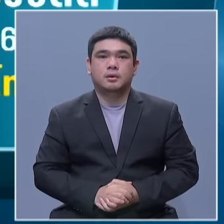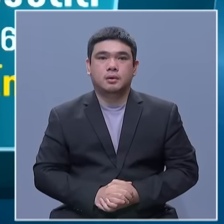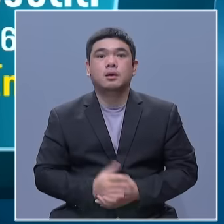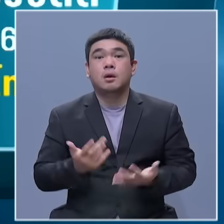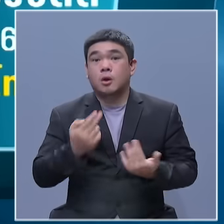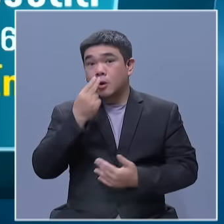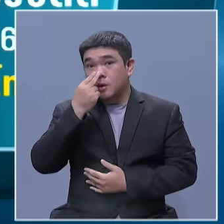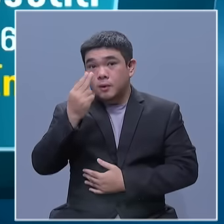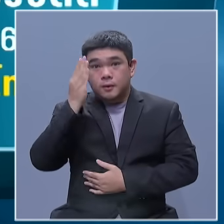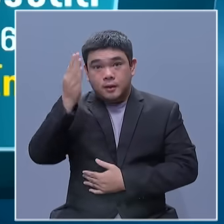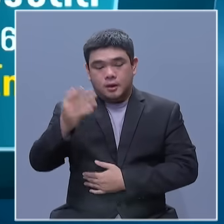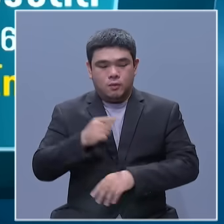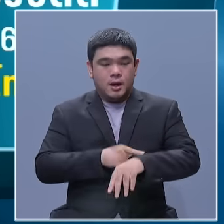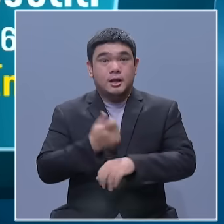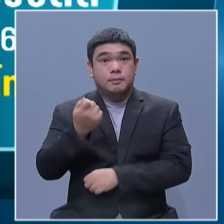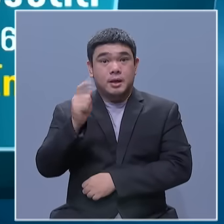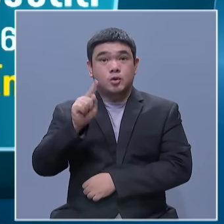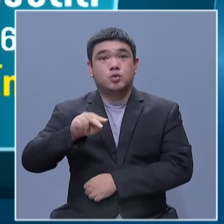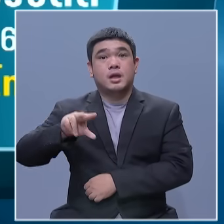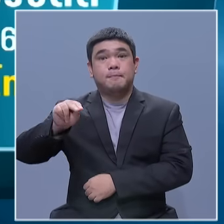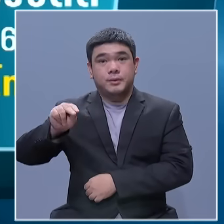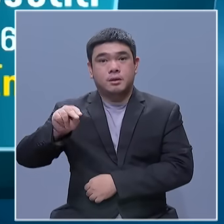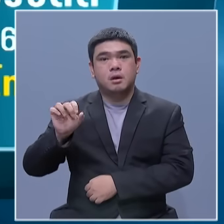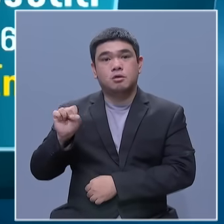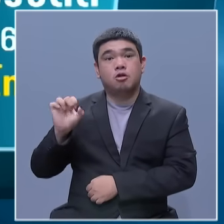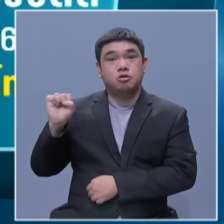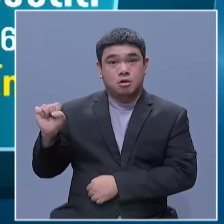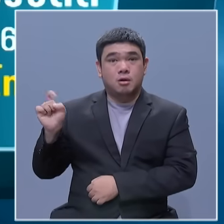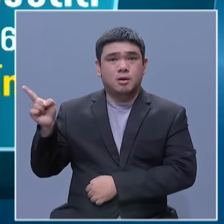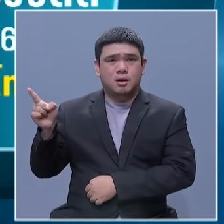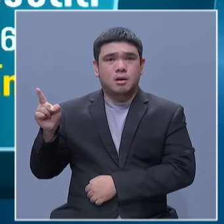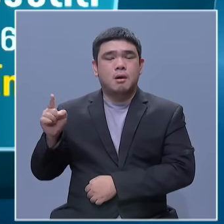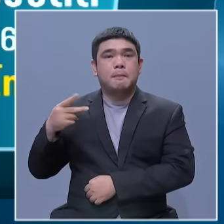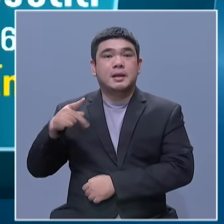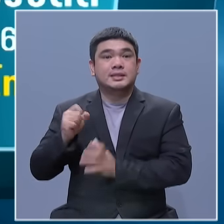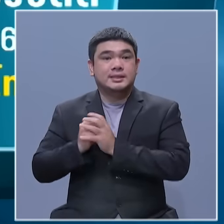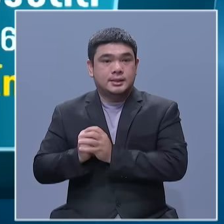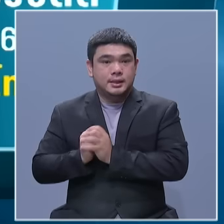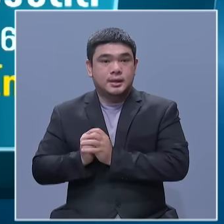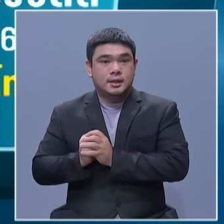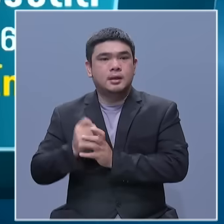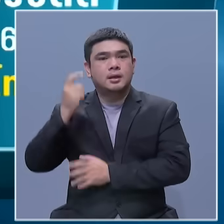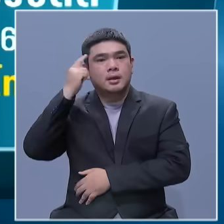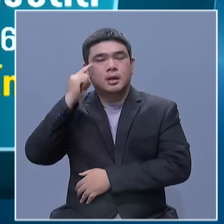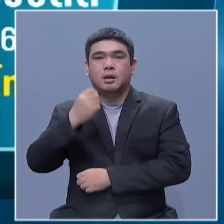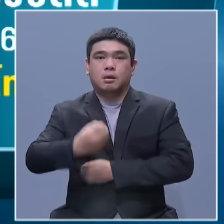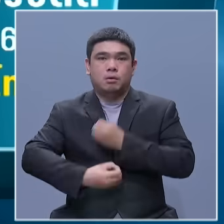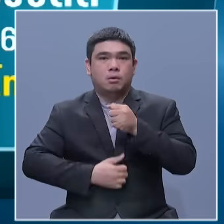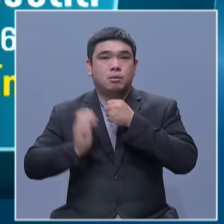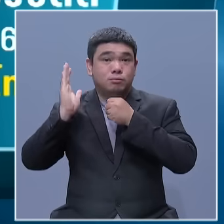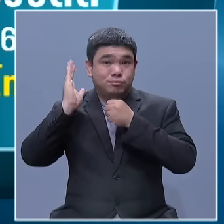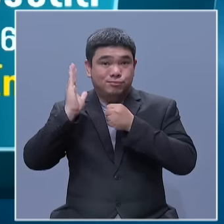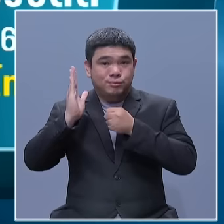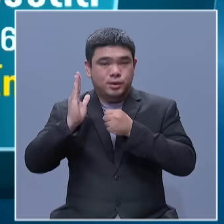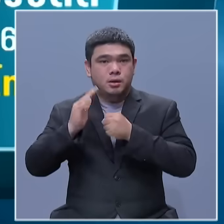เดี๋ยวคงต้องรอดูว่าเห็นบอก 11:30 น.ใช่ไหม ค่ะ ทางสสวุฒิพงษ์ทองเหลาสสปราจีนบุรีน่าจะมีการแถลง ใช่ จากก